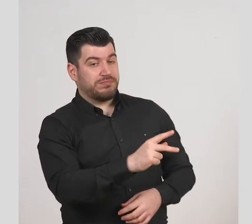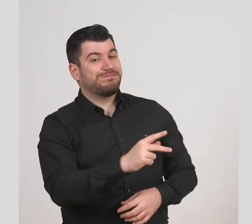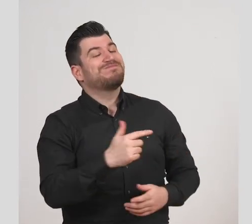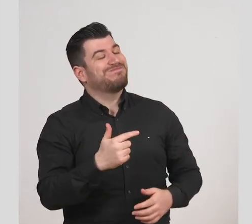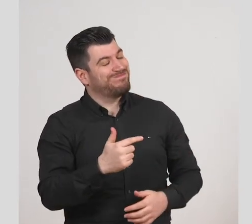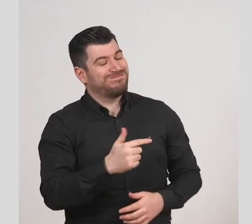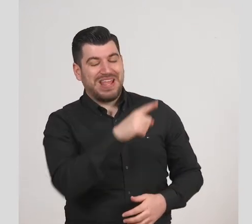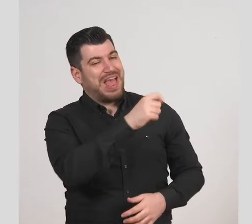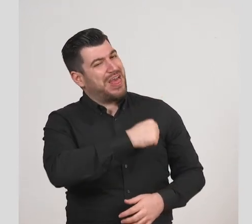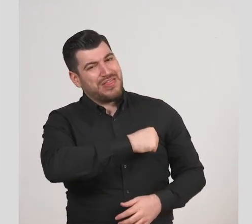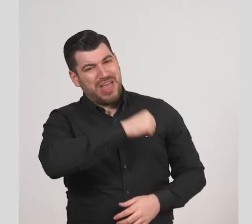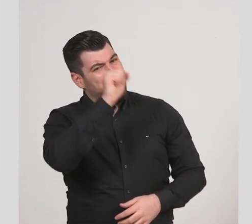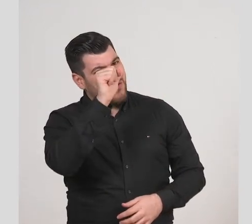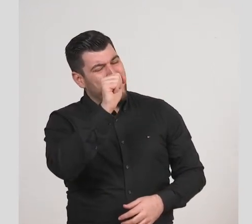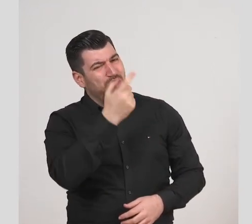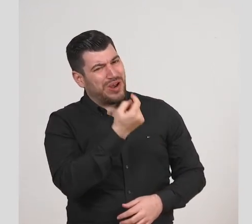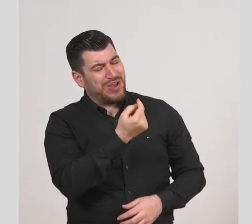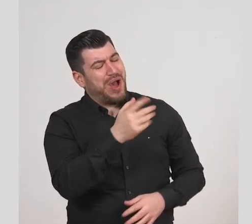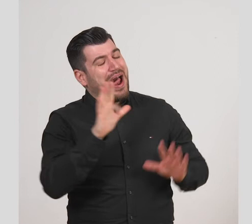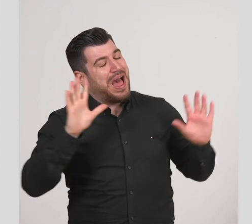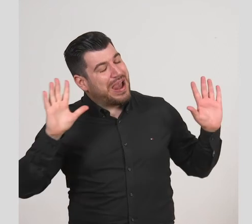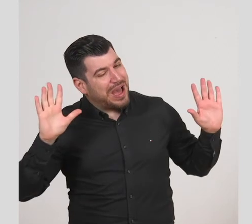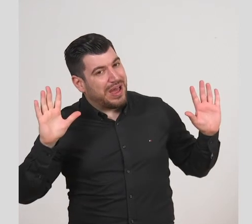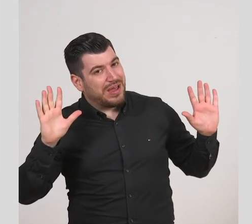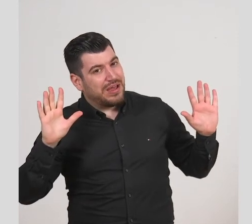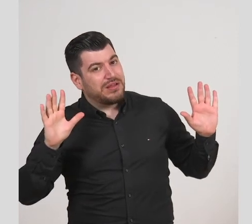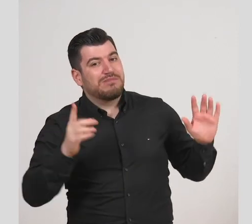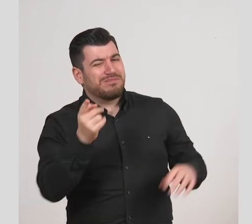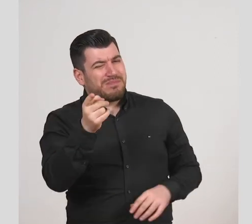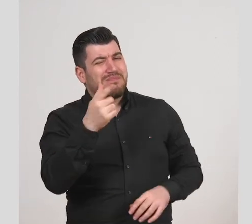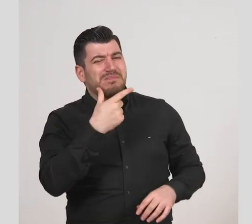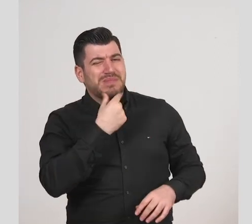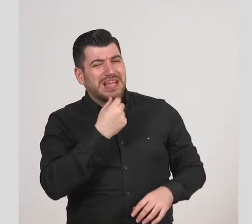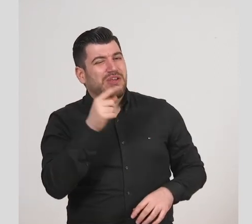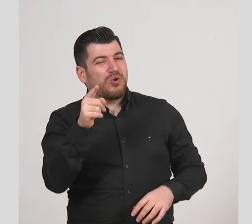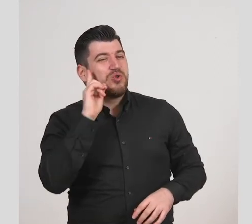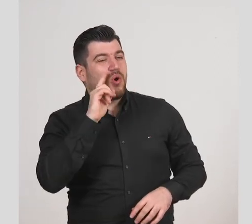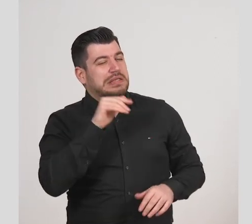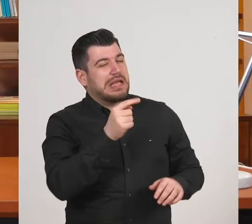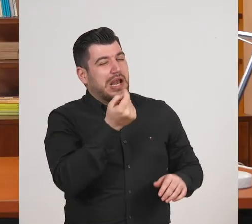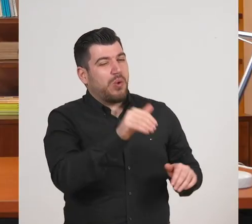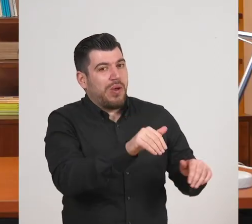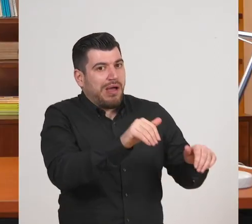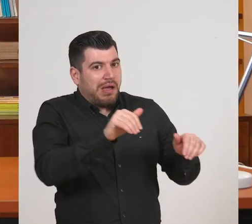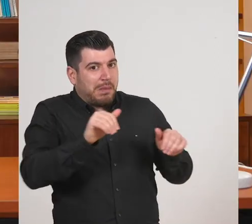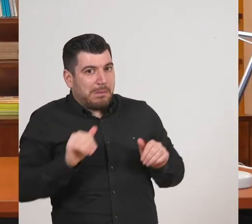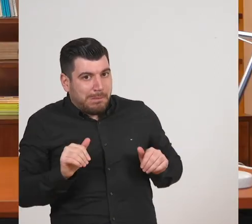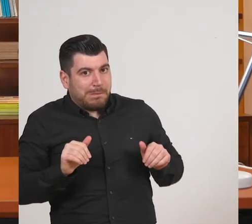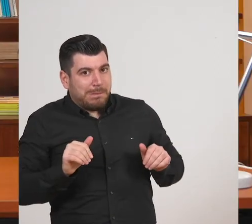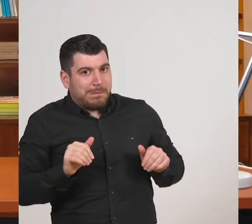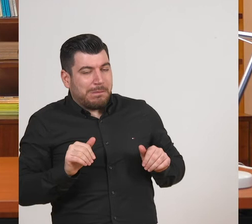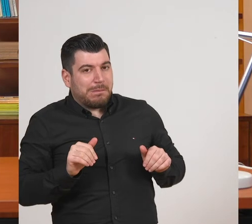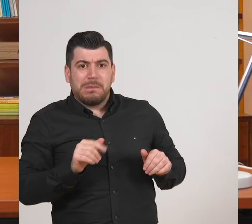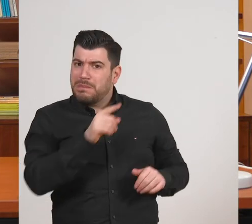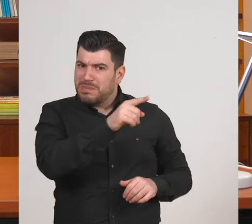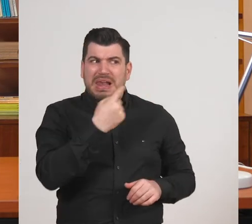δεν συμφωνώ απόλυτα, ίσως αρχίσει λίγο να την παίρνεις με το μέρος σου, να πεις ότι κάτσε, μήπως έχει